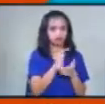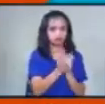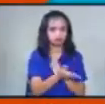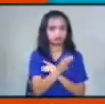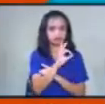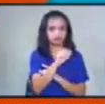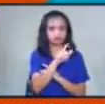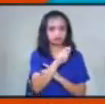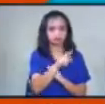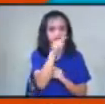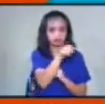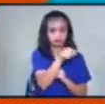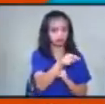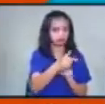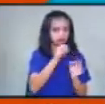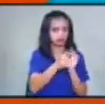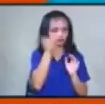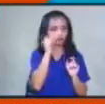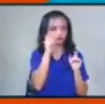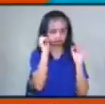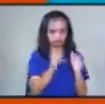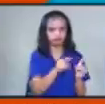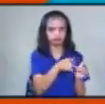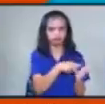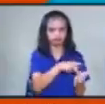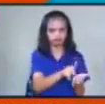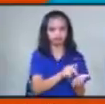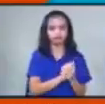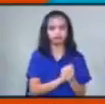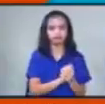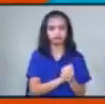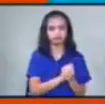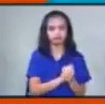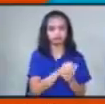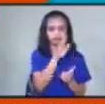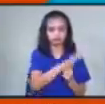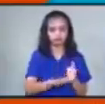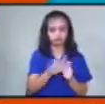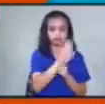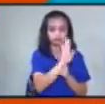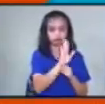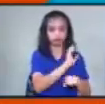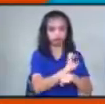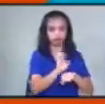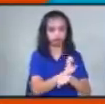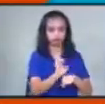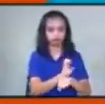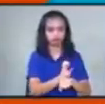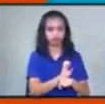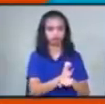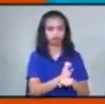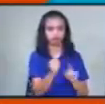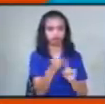fact na kayo po isa ay sa gusto nyo, magbabayad po kayo sapagkat ito po mga empleyado ninyo, naapi nyo po.